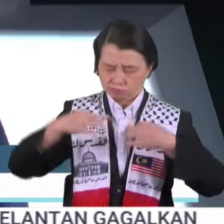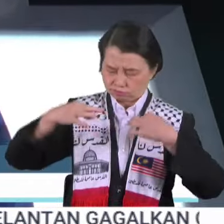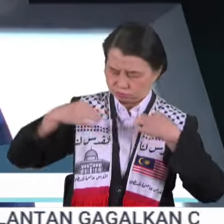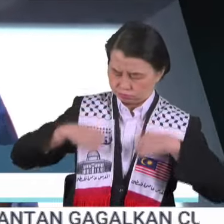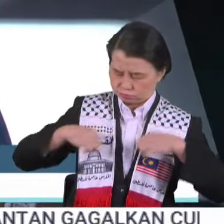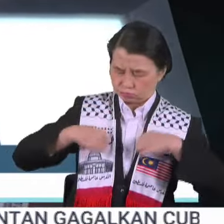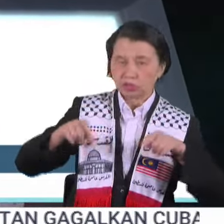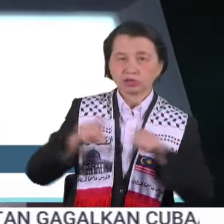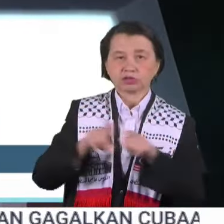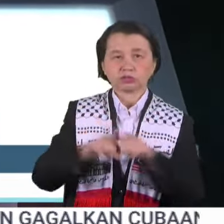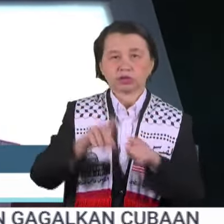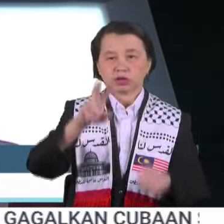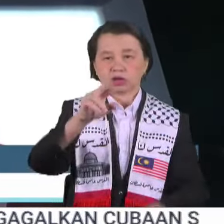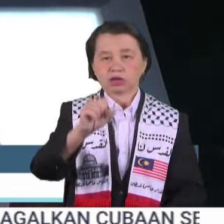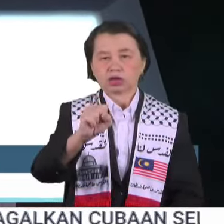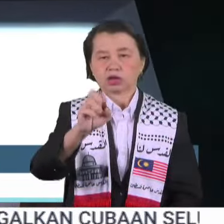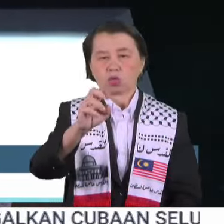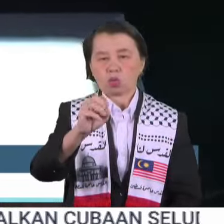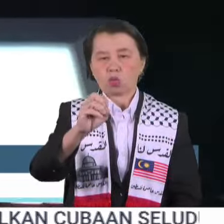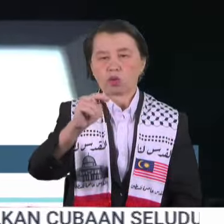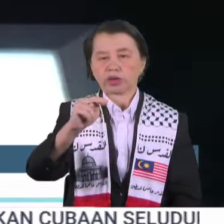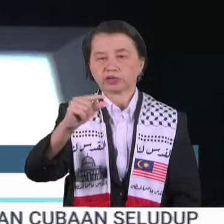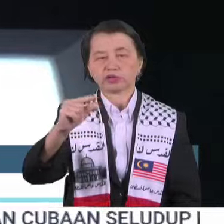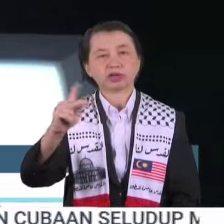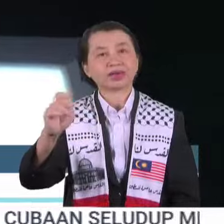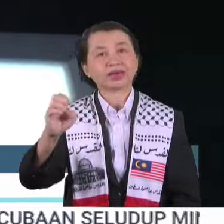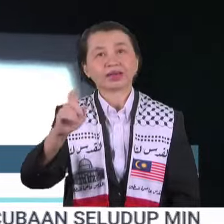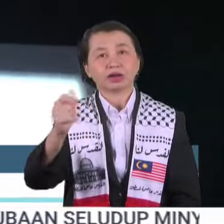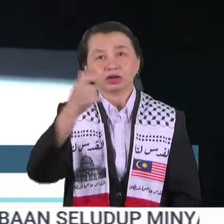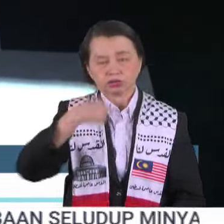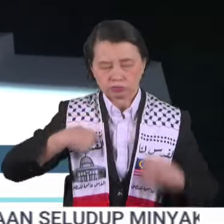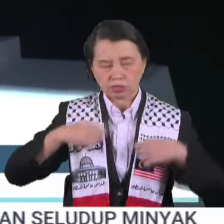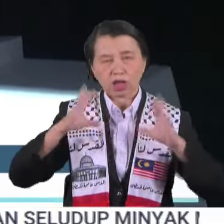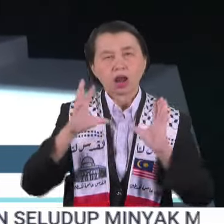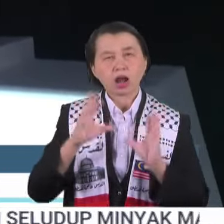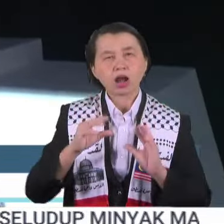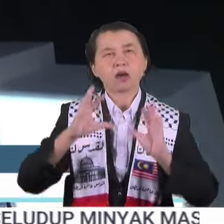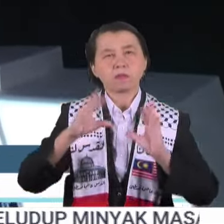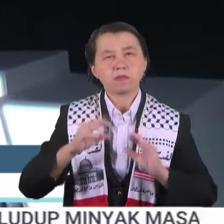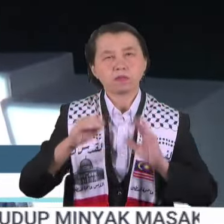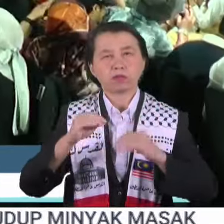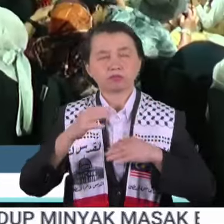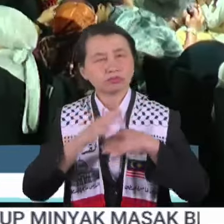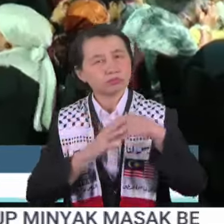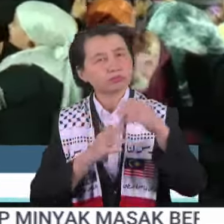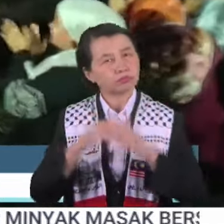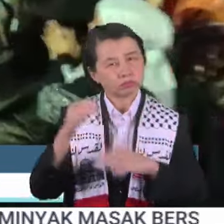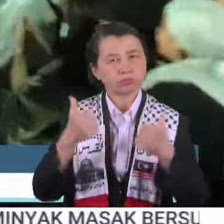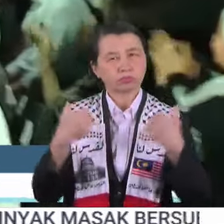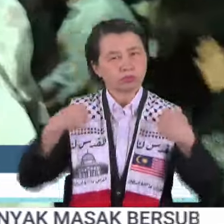exactly macam songkit. So, I suka sebab dia lembut, dia flowy dan sangat selesa.